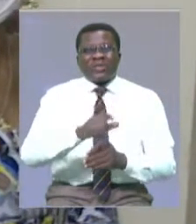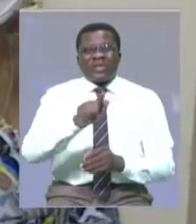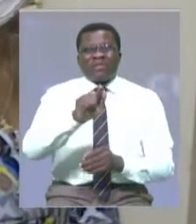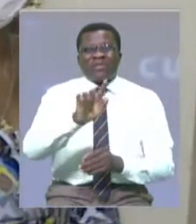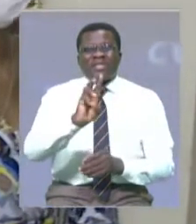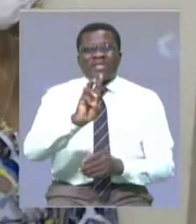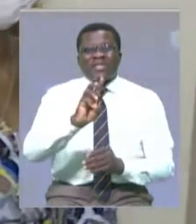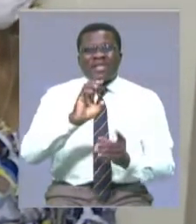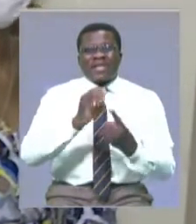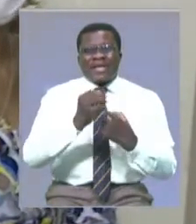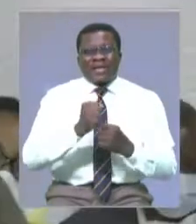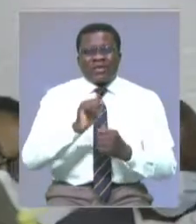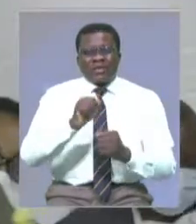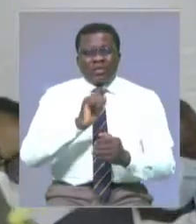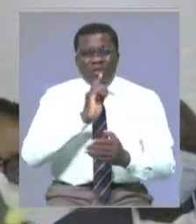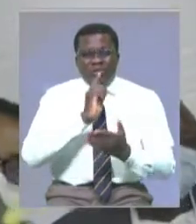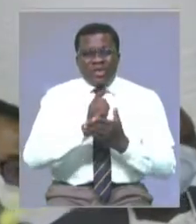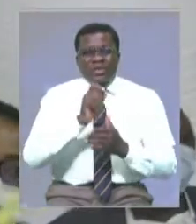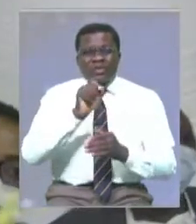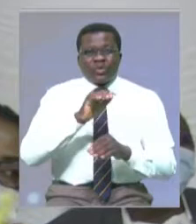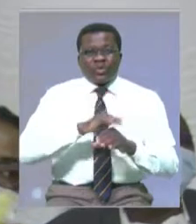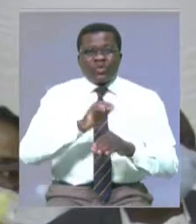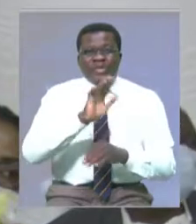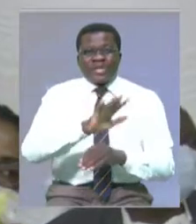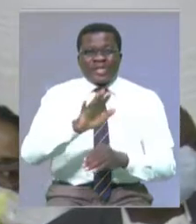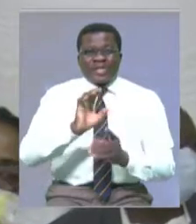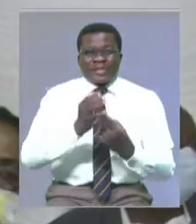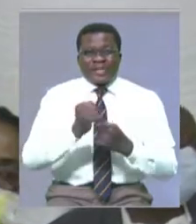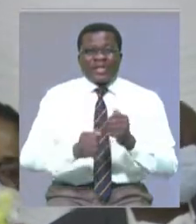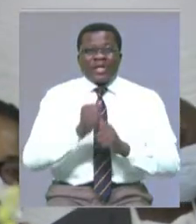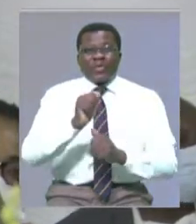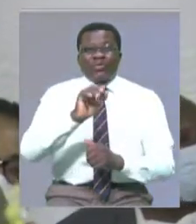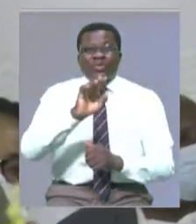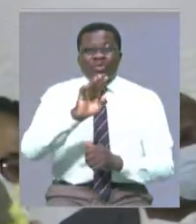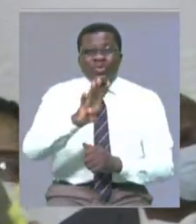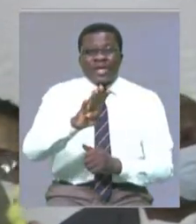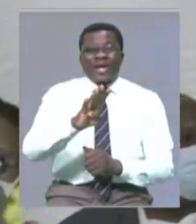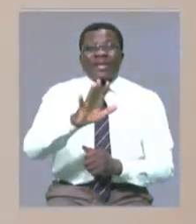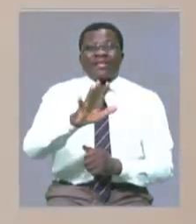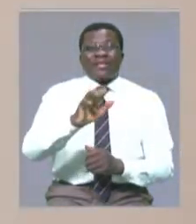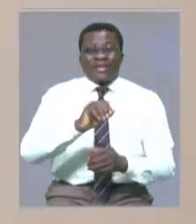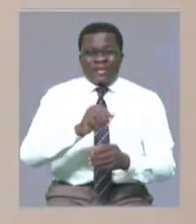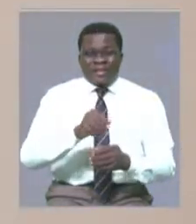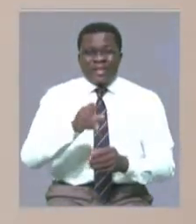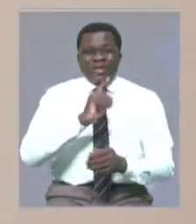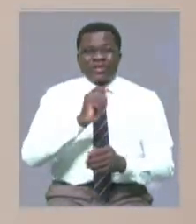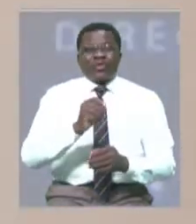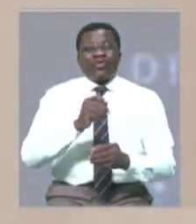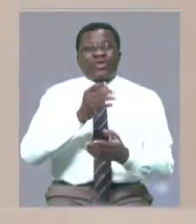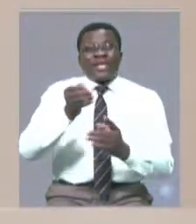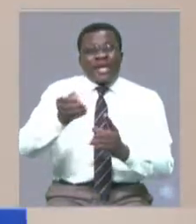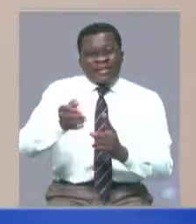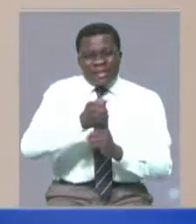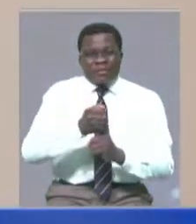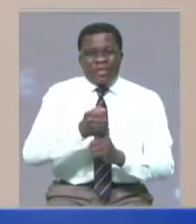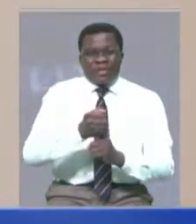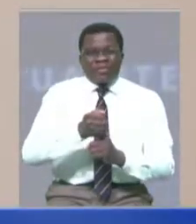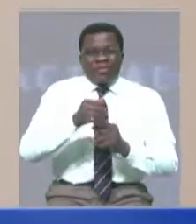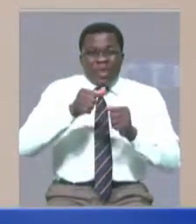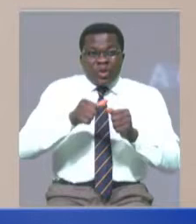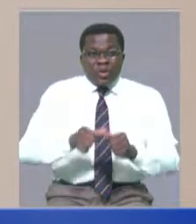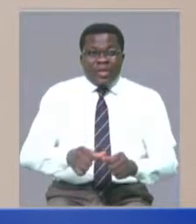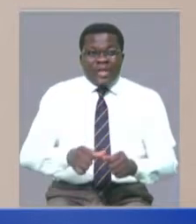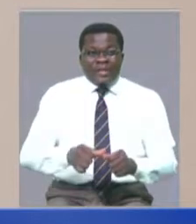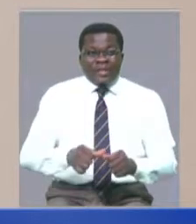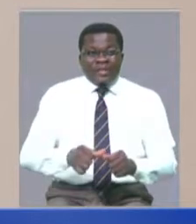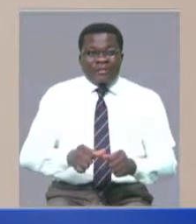26. Je peux vous rassurer que sur les 55 cas, plus de 45 auteurs sont déjà mis aux arrêts. Le reste,